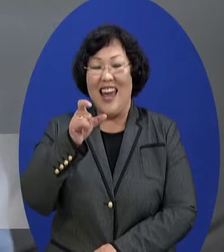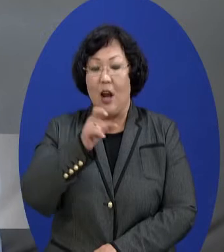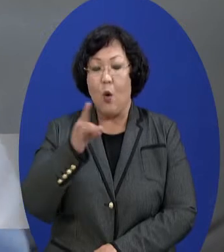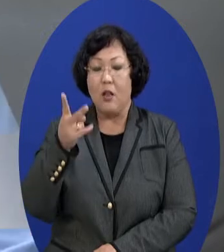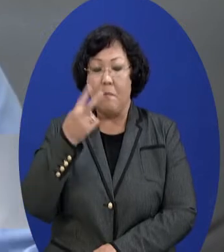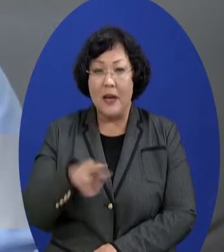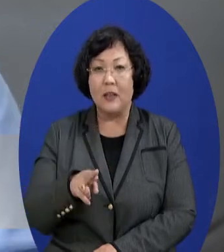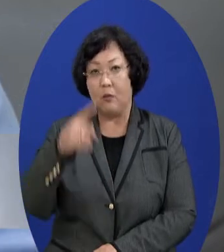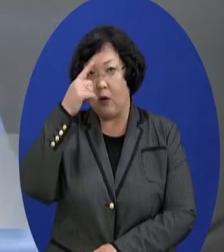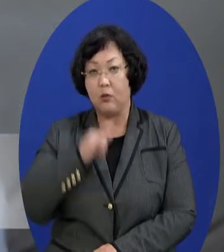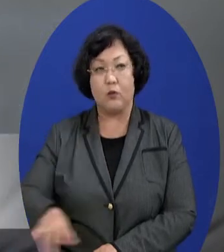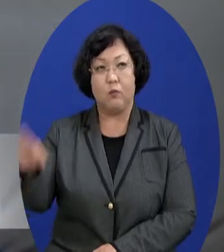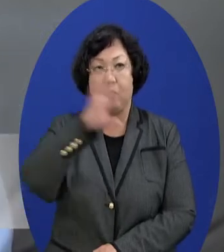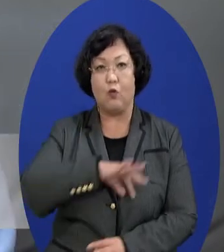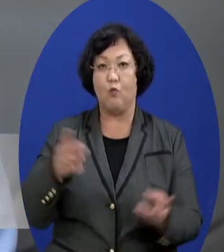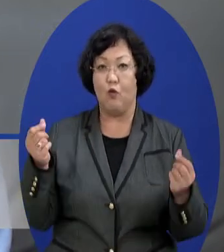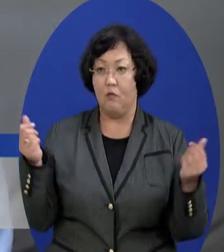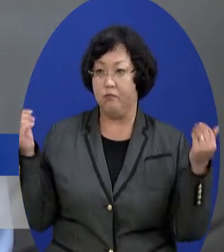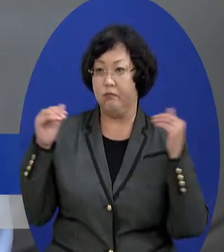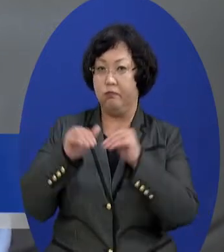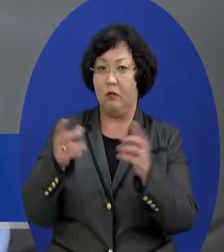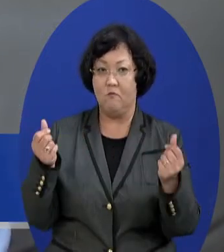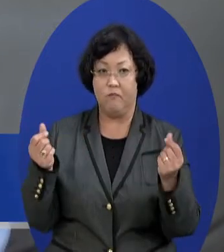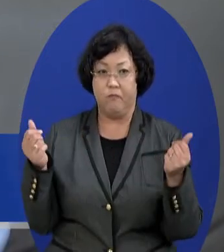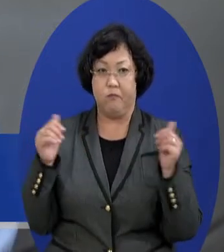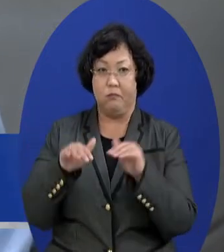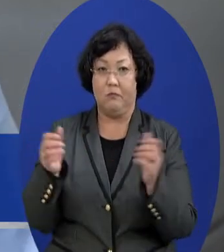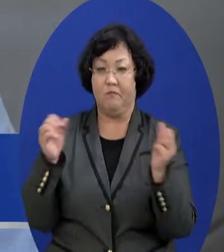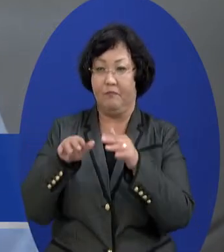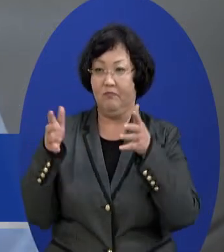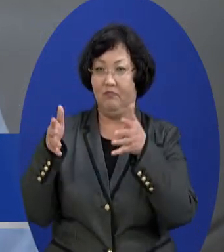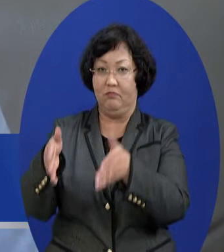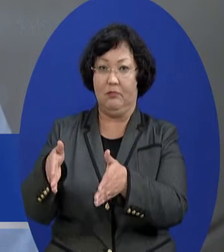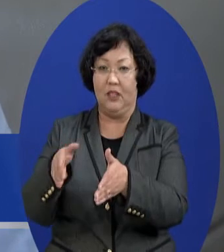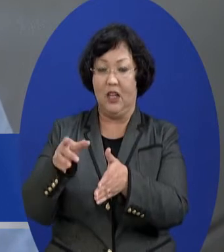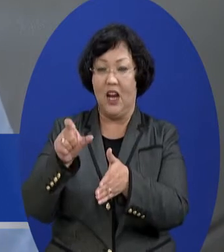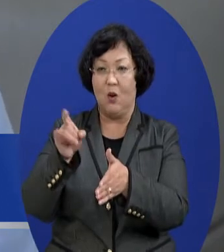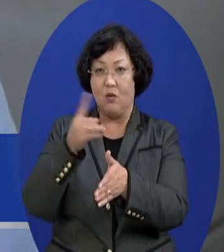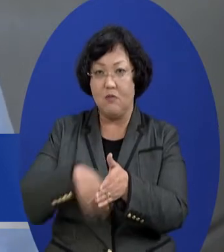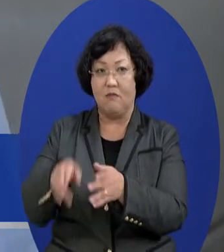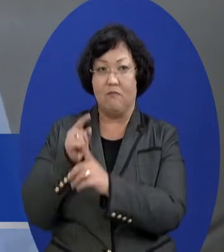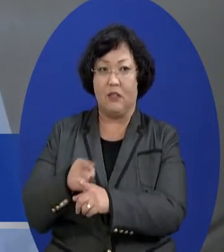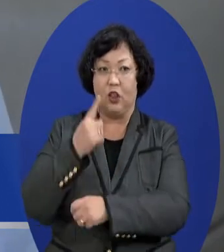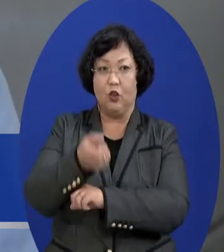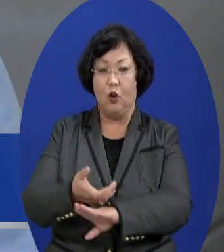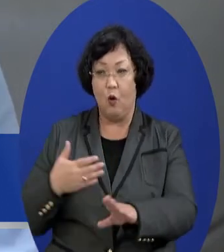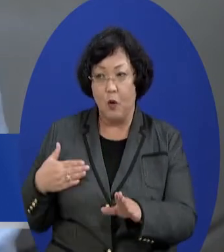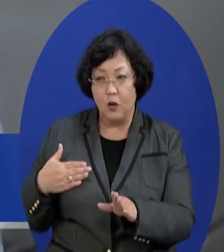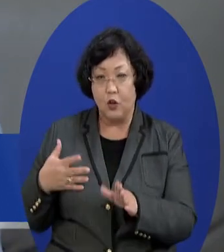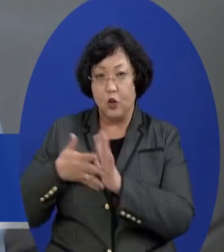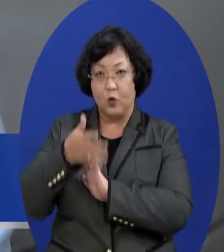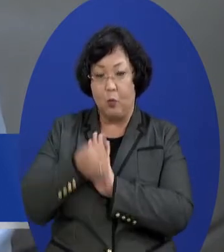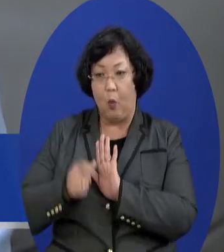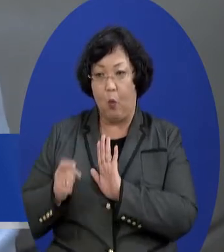Монгол улсын бүх мөнгөний урсгал тийшээ чиглэгдэж байгаа байхгүй. Тийм тохиолдолд тэнд өнгөрсөн жилийнхөө өргөцсөн төсвөрөө батлаад харин бид нар